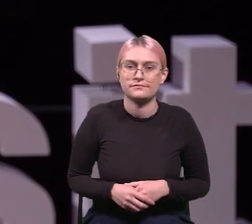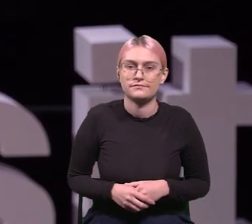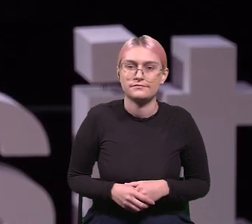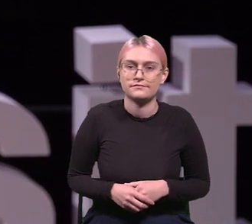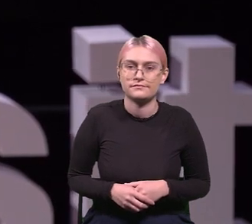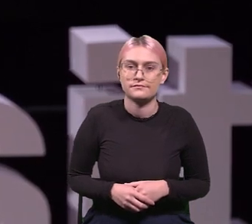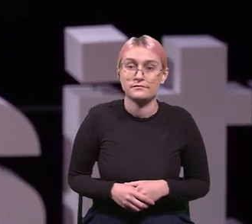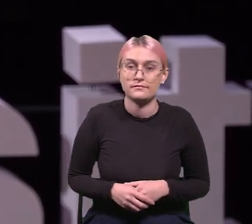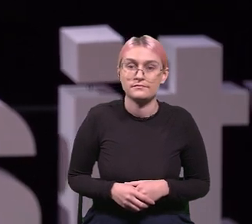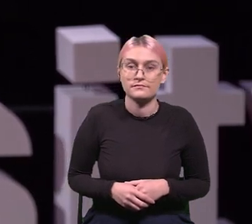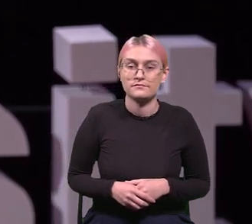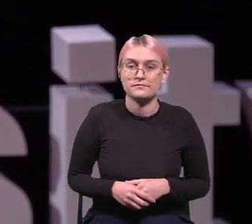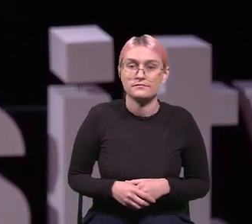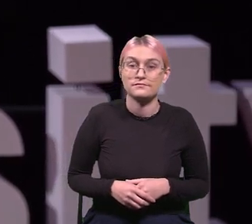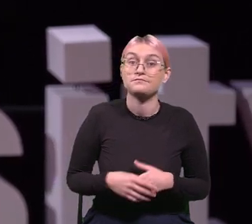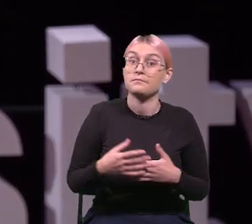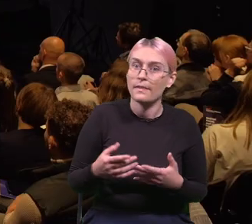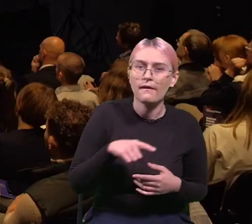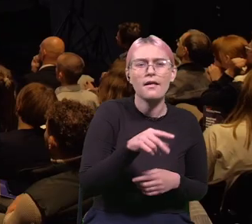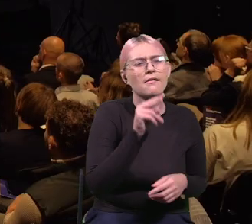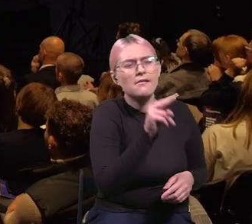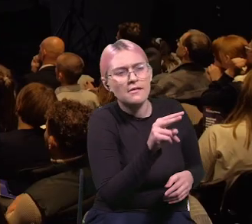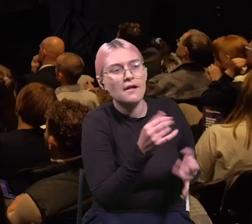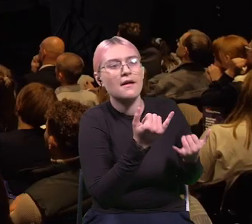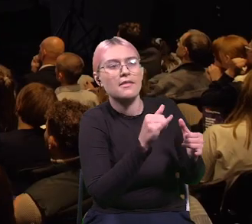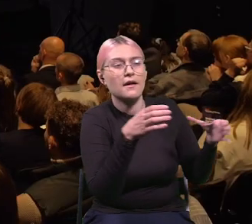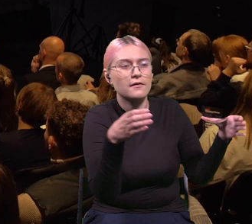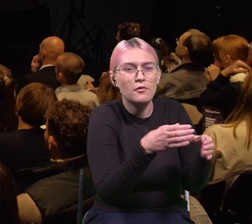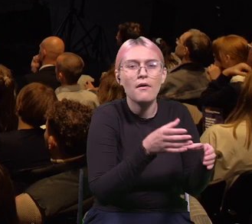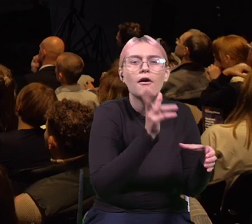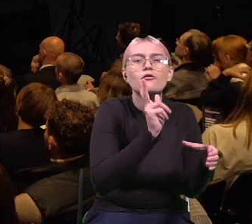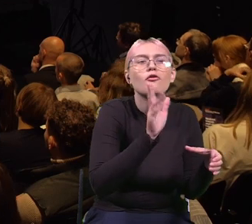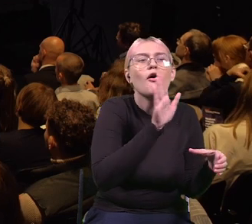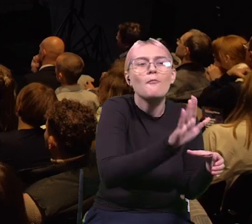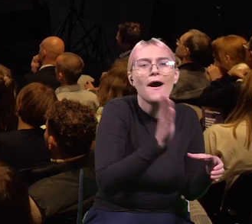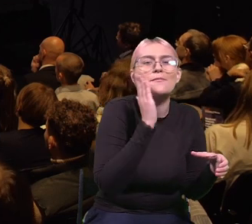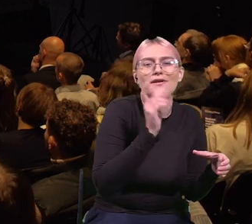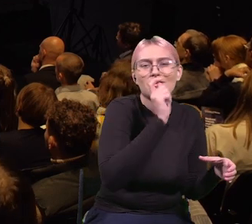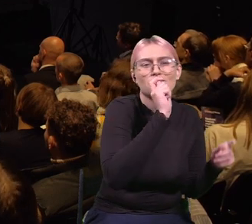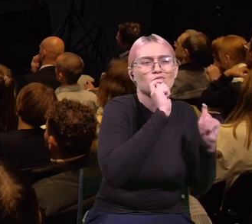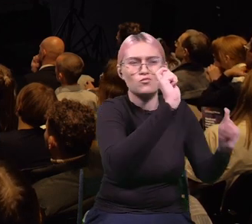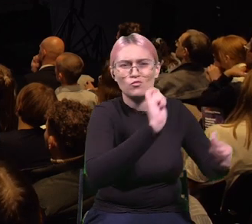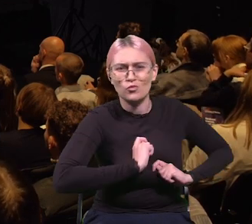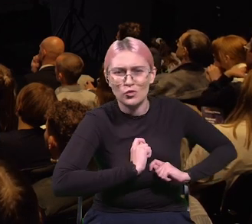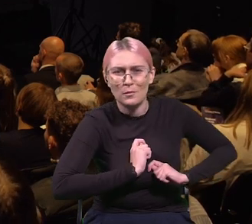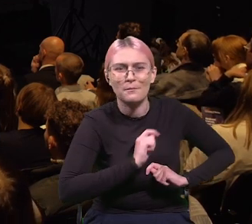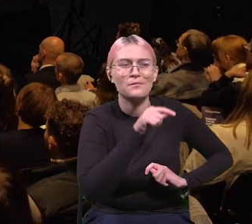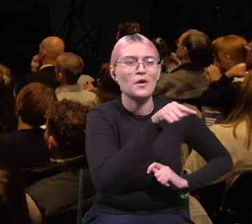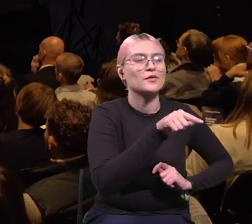której nie mają kredytobiorcy. Kredytobiorcy, kiedy podejmują ten wysiłek, jeszcze przy wzroście rat muszą się wyrzekać, często